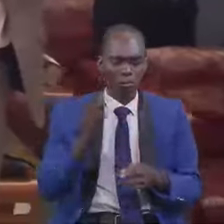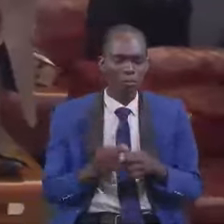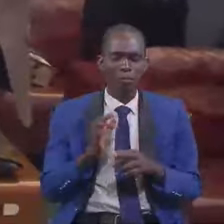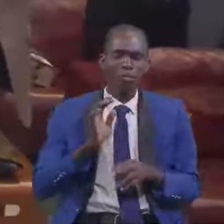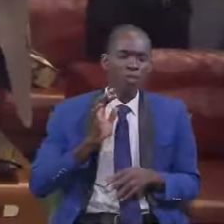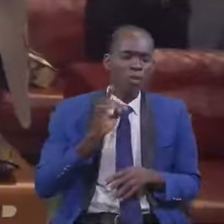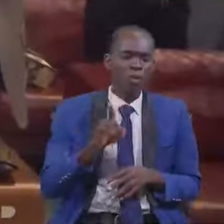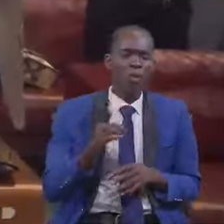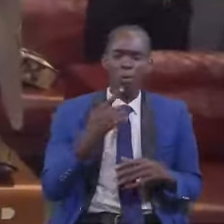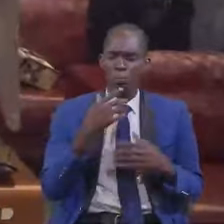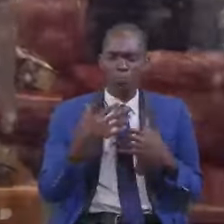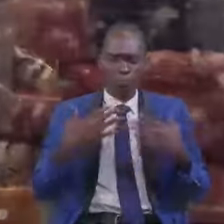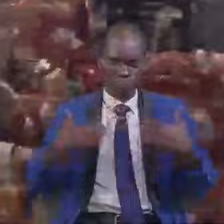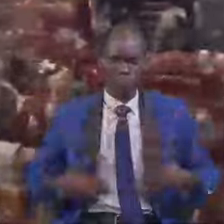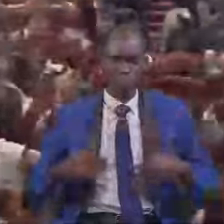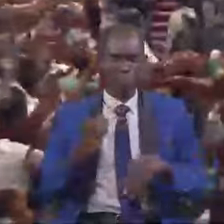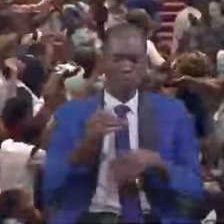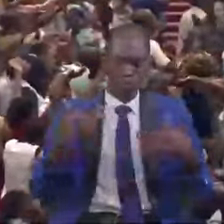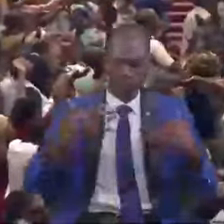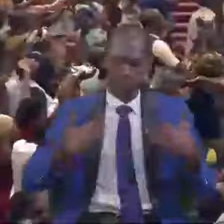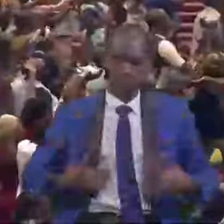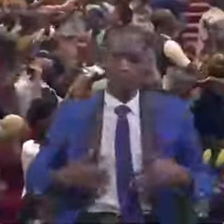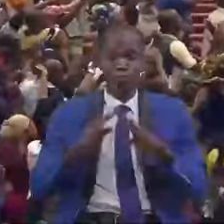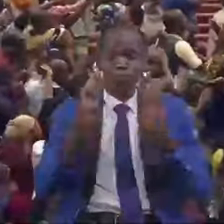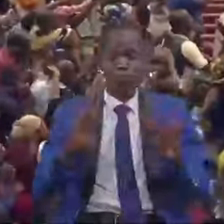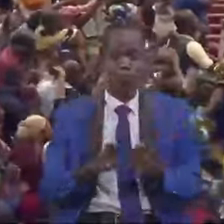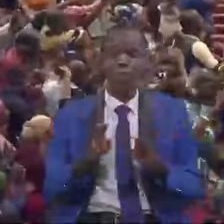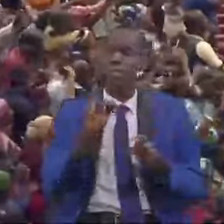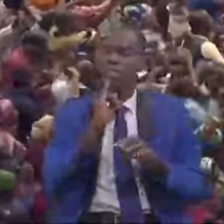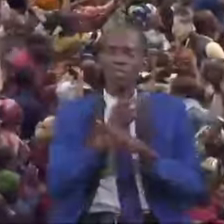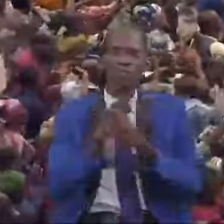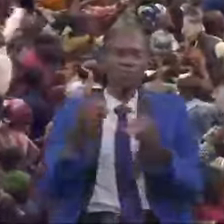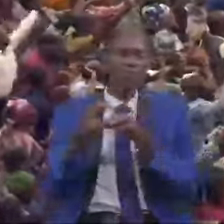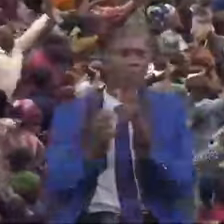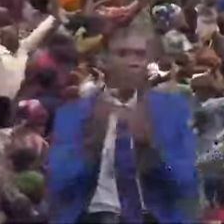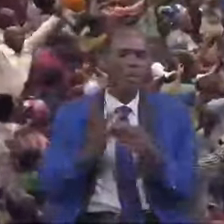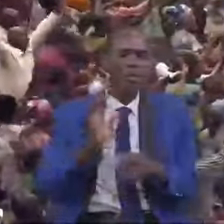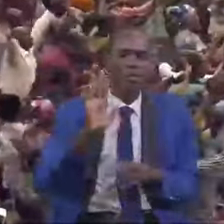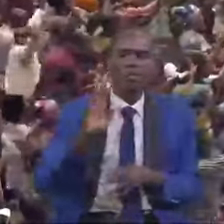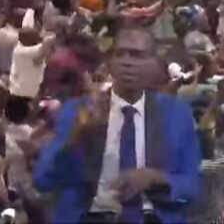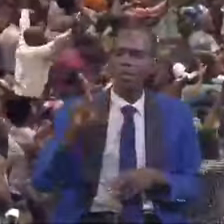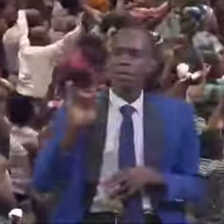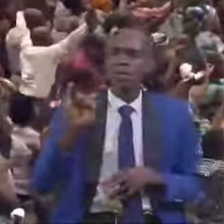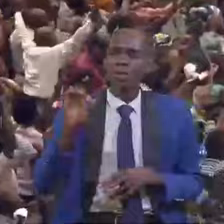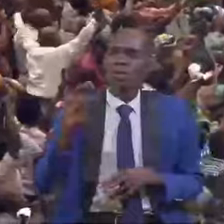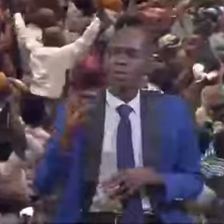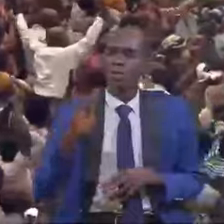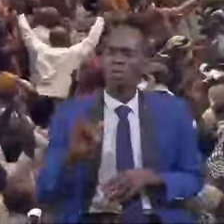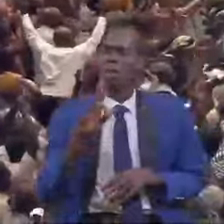Votre système sanguin est libre. Vos reins sont guéris. Vos poumons sont guéris.